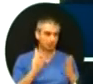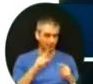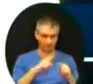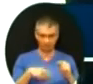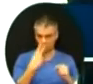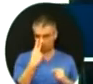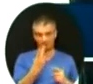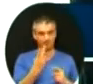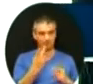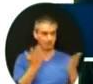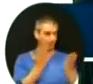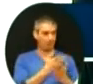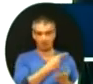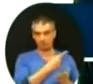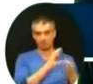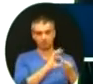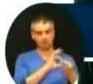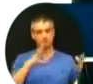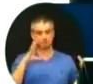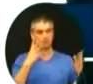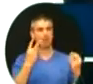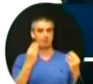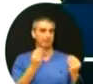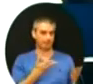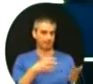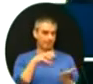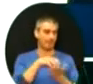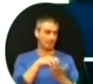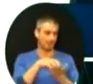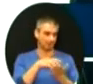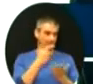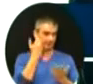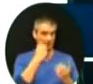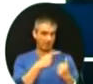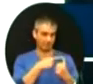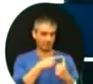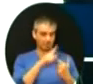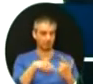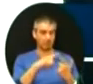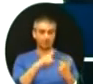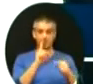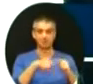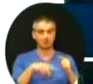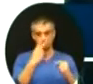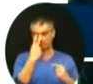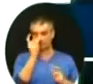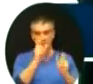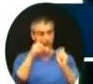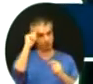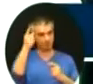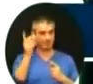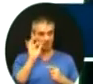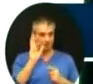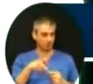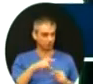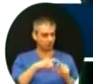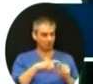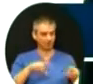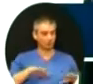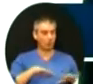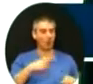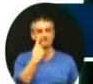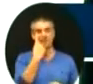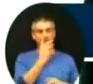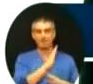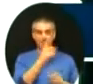טעות מבחינת אילת, שתתנתק בהרבה מאוד מובנים מהמרכז וחבל. גם טעות מבחינת תושבי תל אביב, שעדיין יש להם רצועת חוף